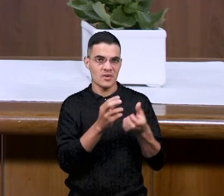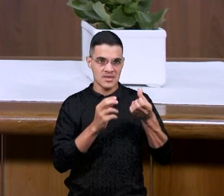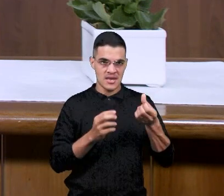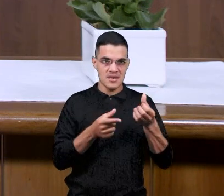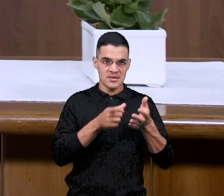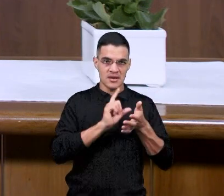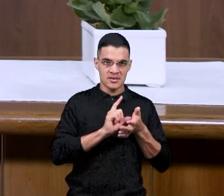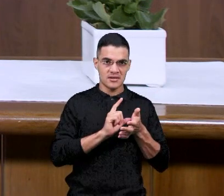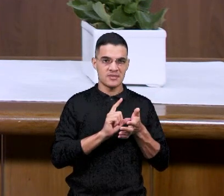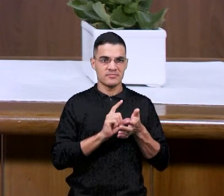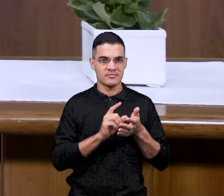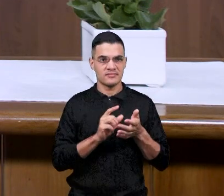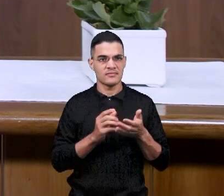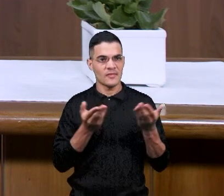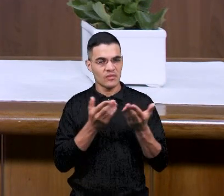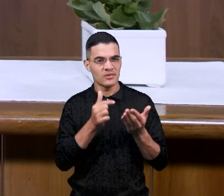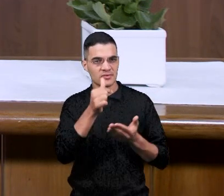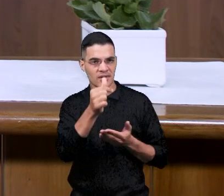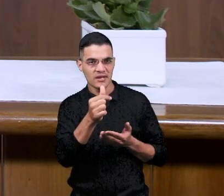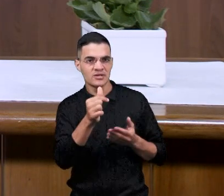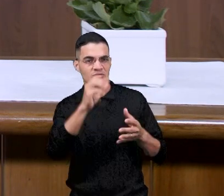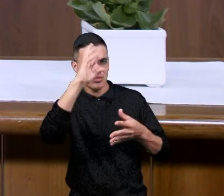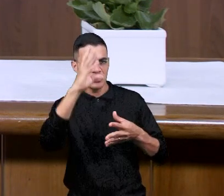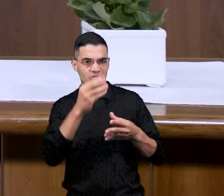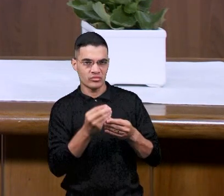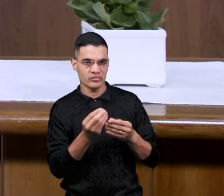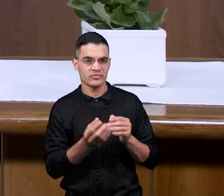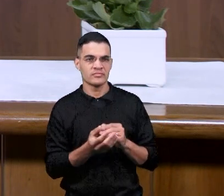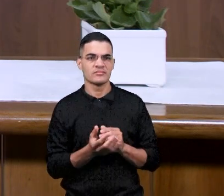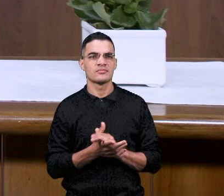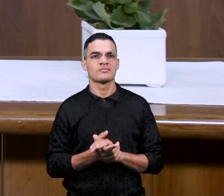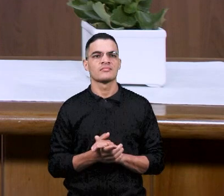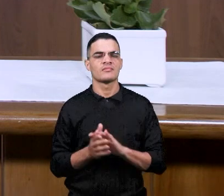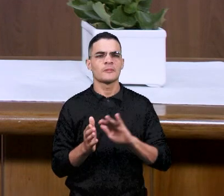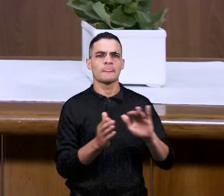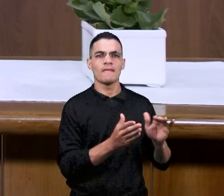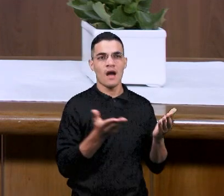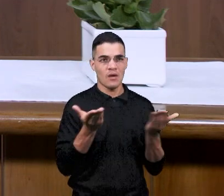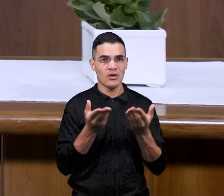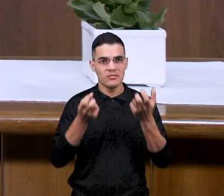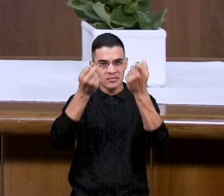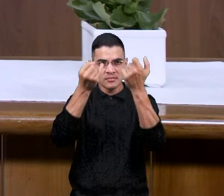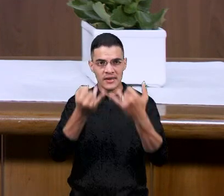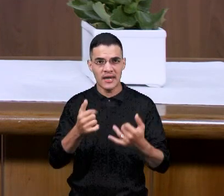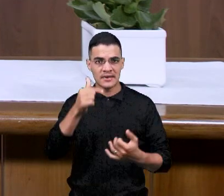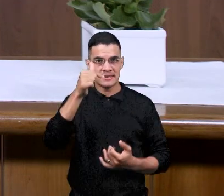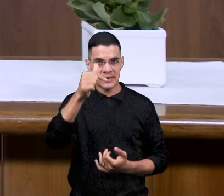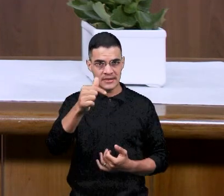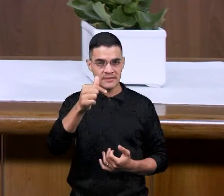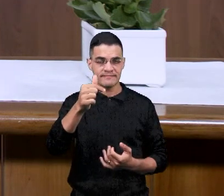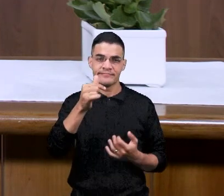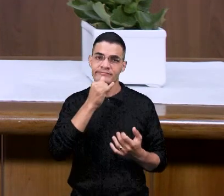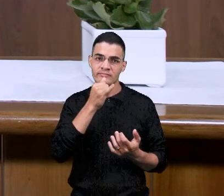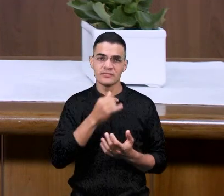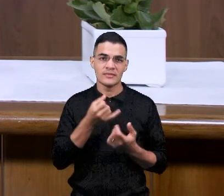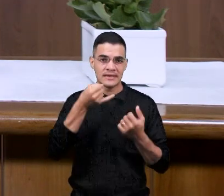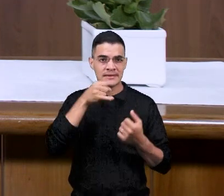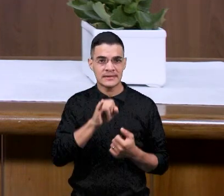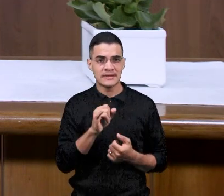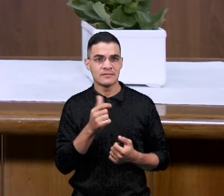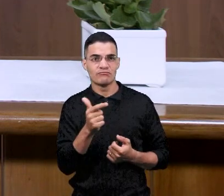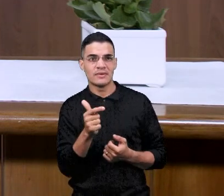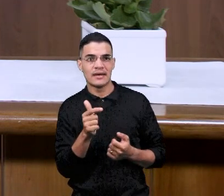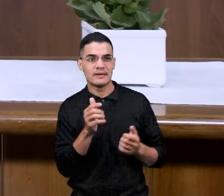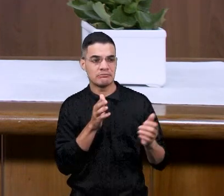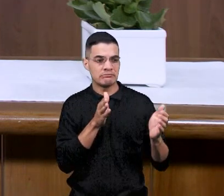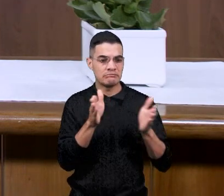que ce sont des 7 questions et que j'allais faire un commentaire à propos de ces 7 questions. S'il n'y a pas de temps pour répondre